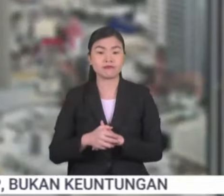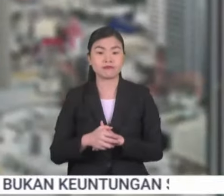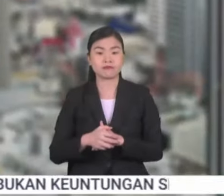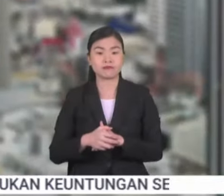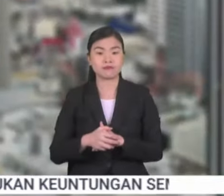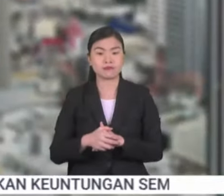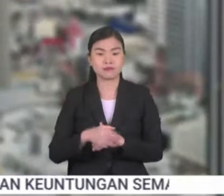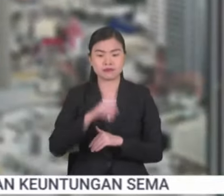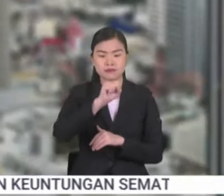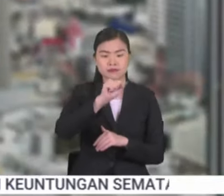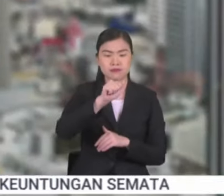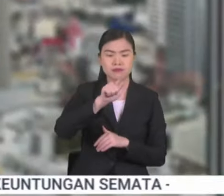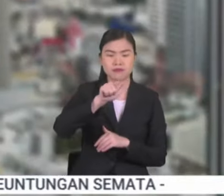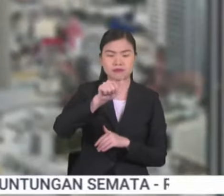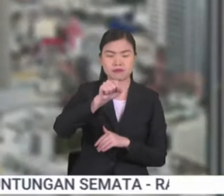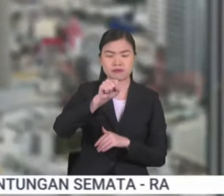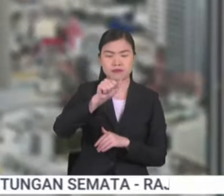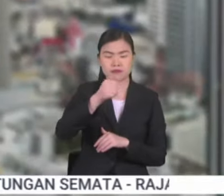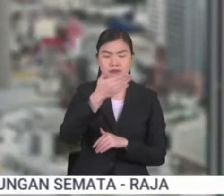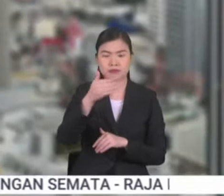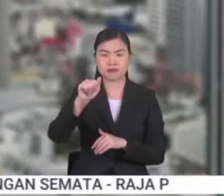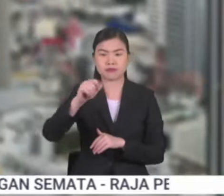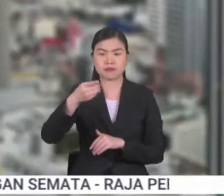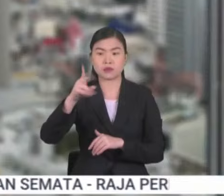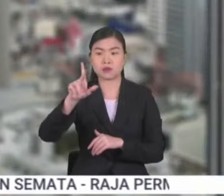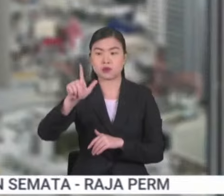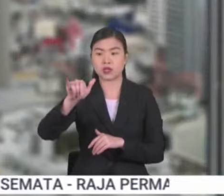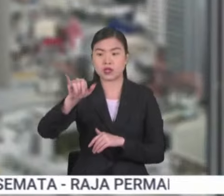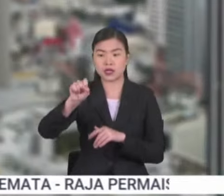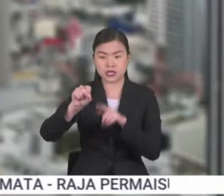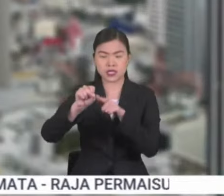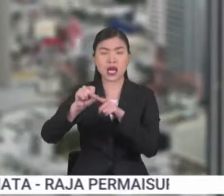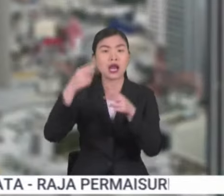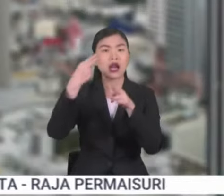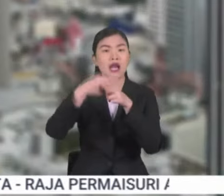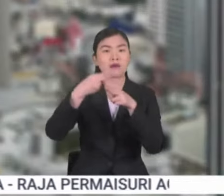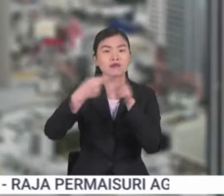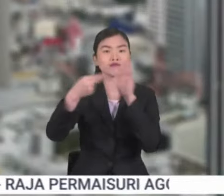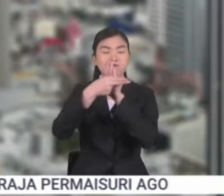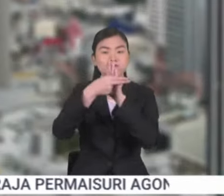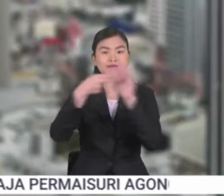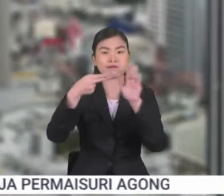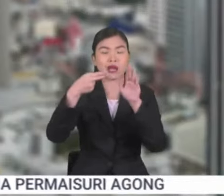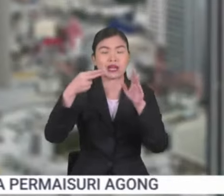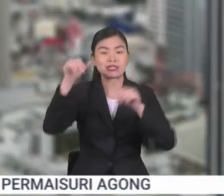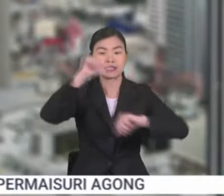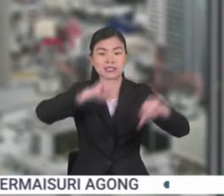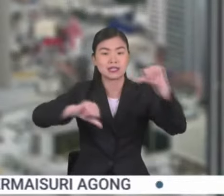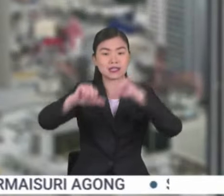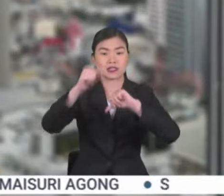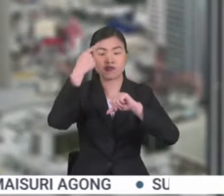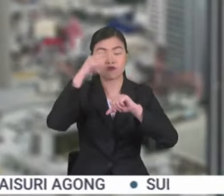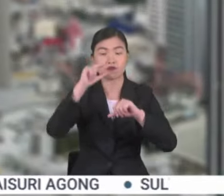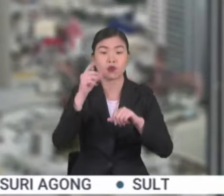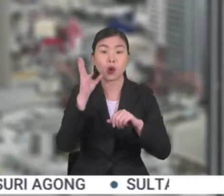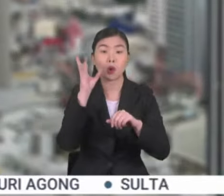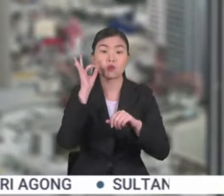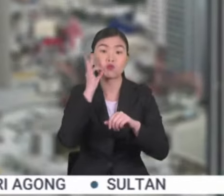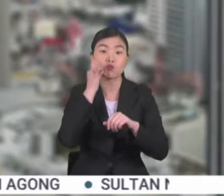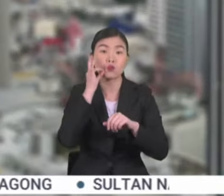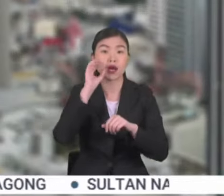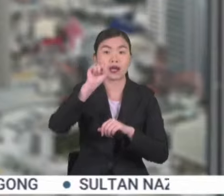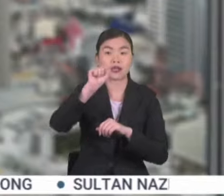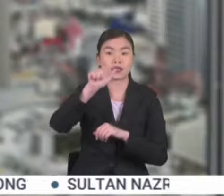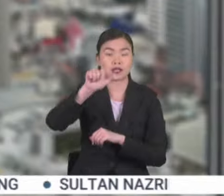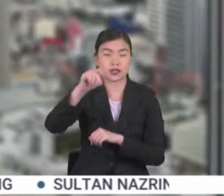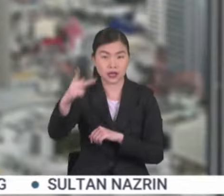Salasa adulis, nama saintifik untuk buah salak. Walaupun sukar dijumpai di selatan tanah air, terutamanya di Johor,